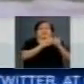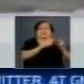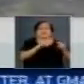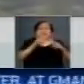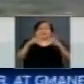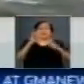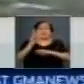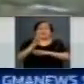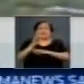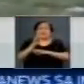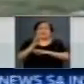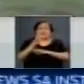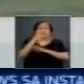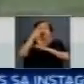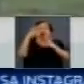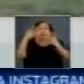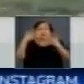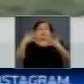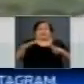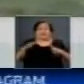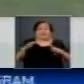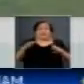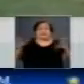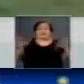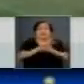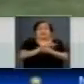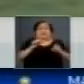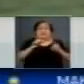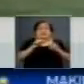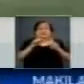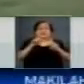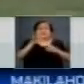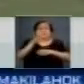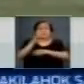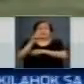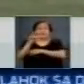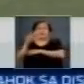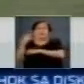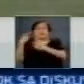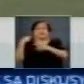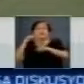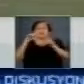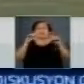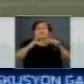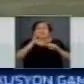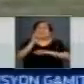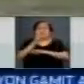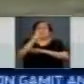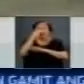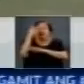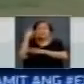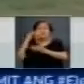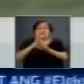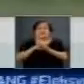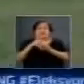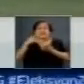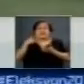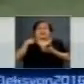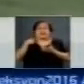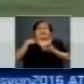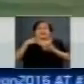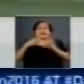na kinailangan gamitin pagkatapos manalanta ano, yung bagyong Yolanda ay hindi na nila ginagamit dahil nga